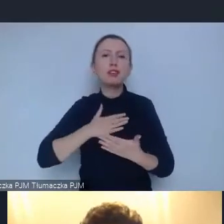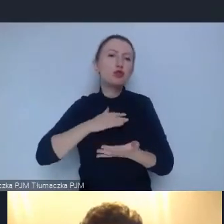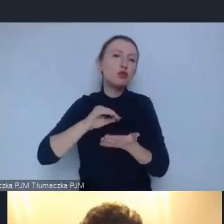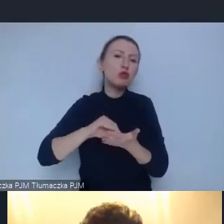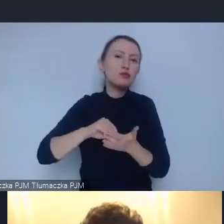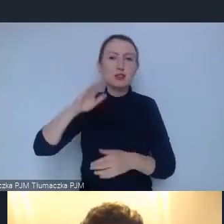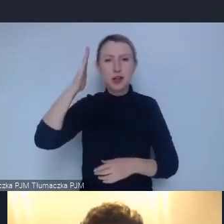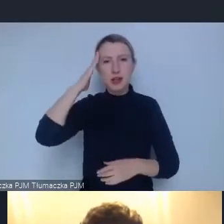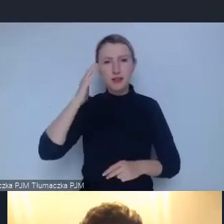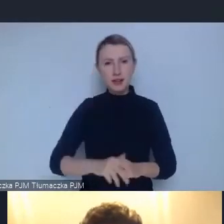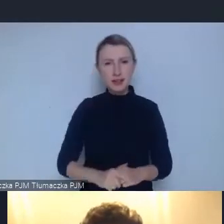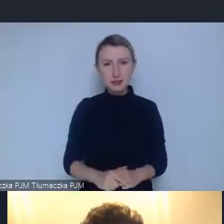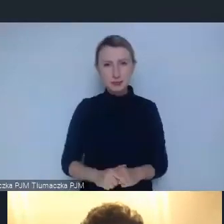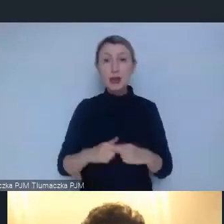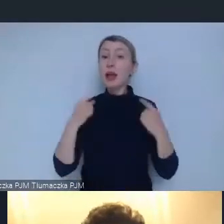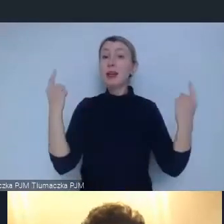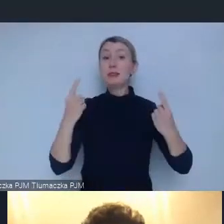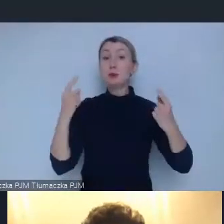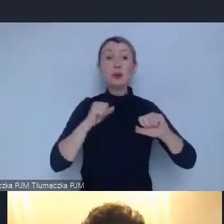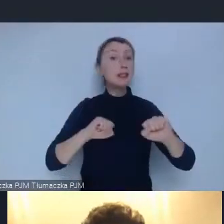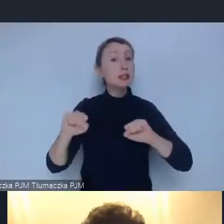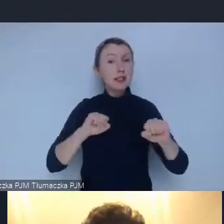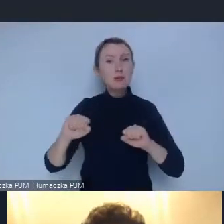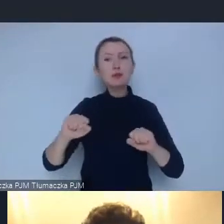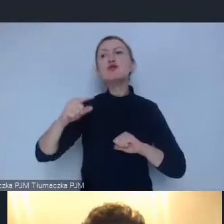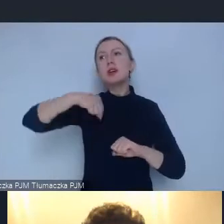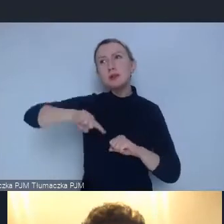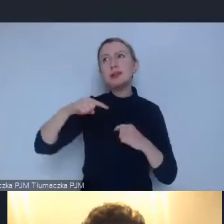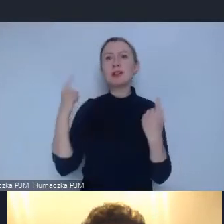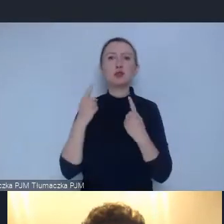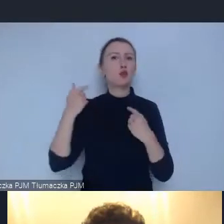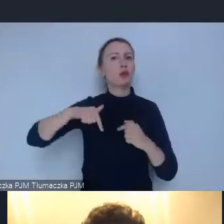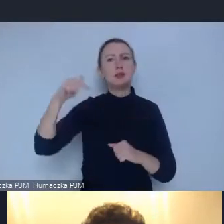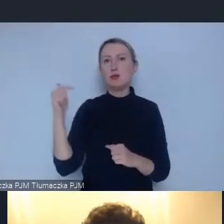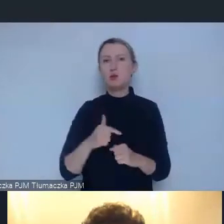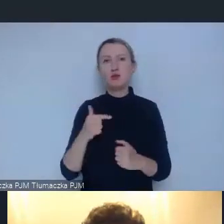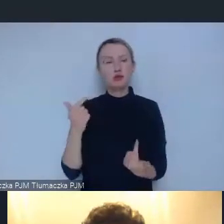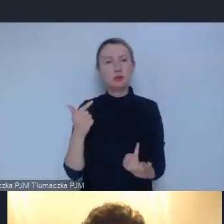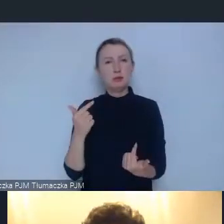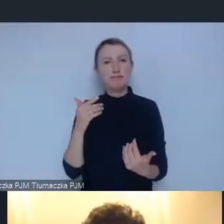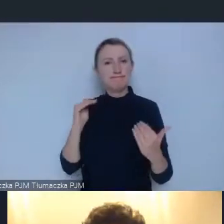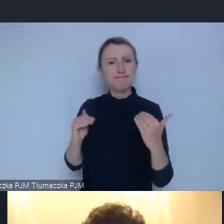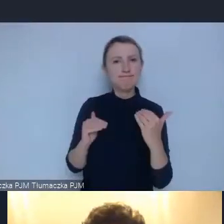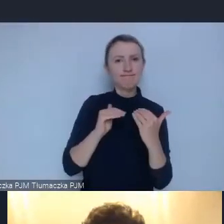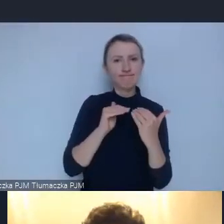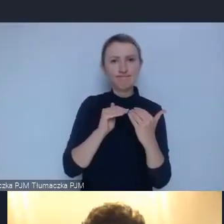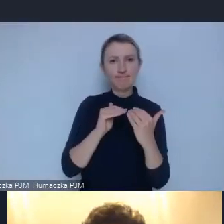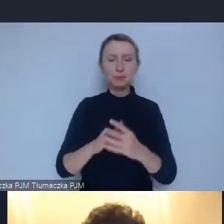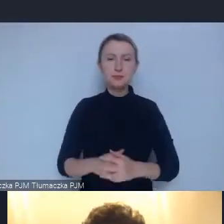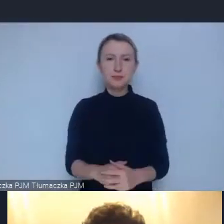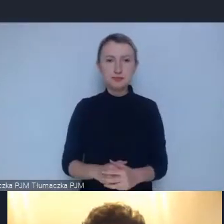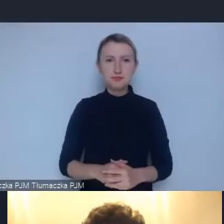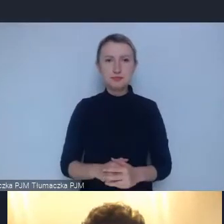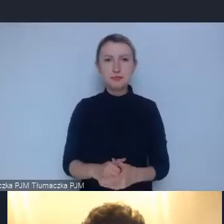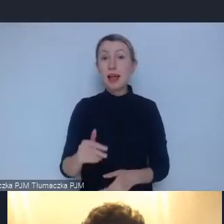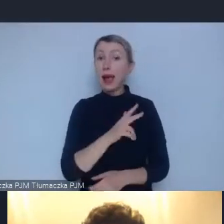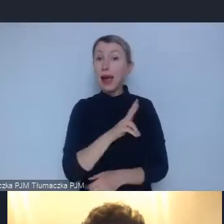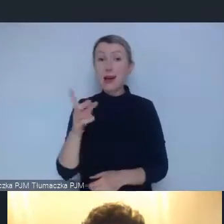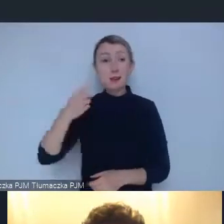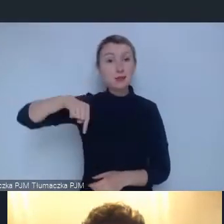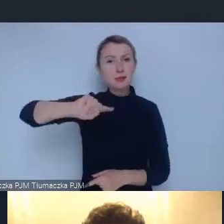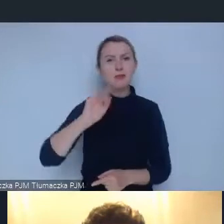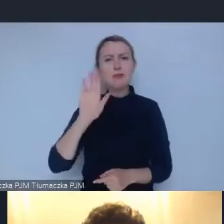wiedzy. Sytuacja jest dynamiczna i my się do tej sytuacji musimy bardzo mocno dostosowywać. Każdy z nas ma